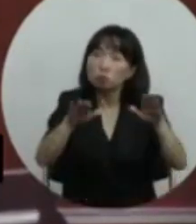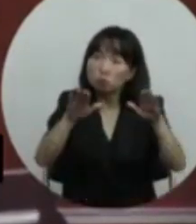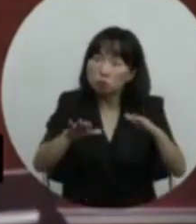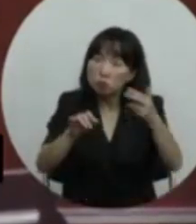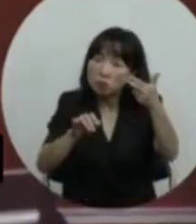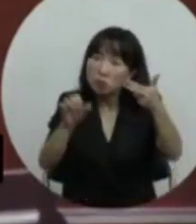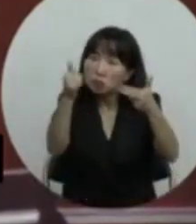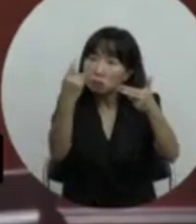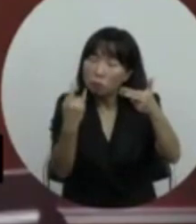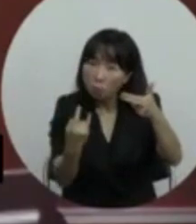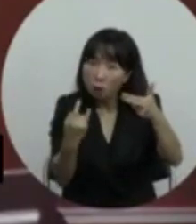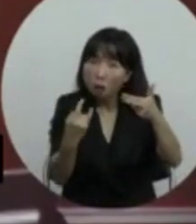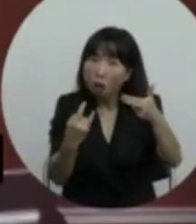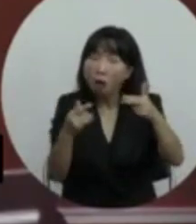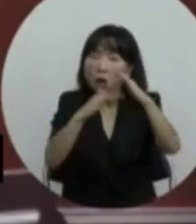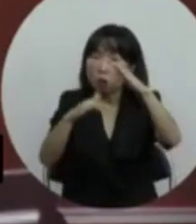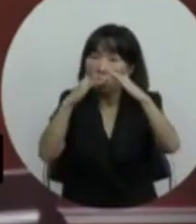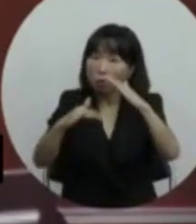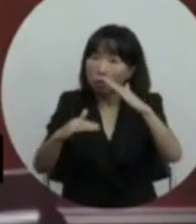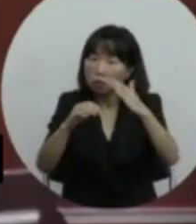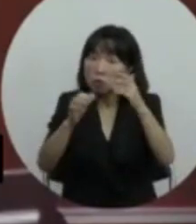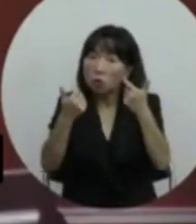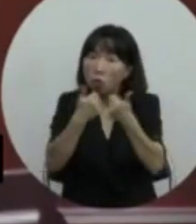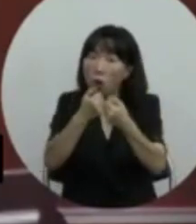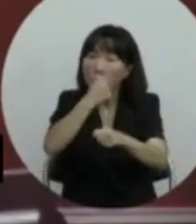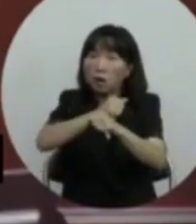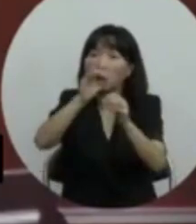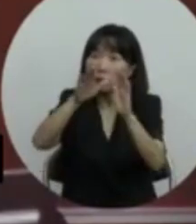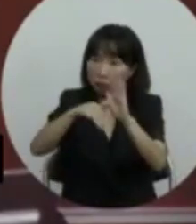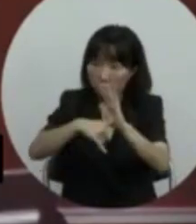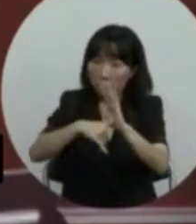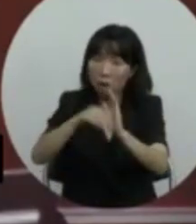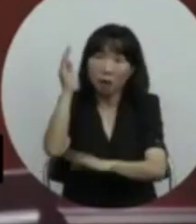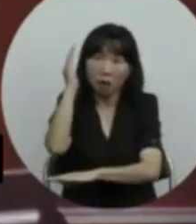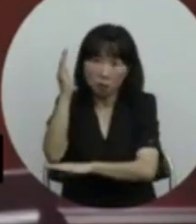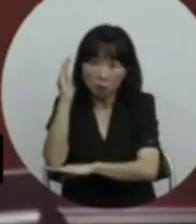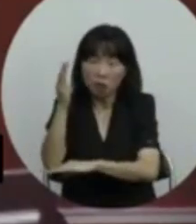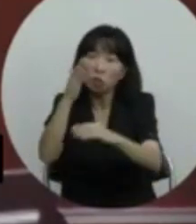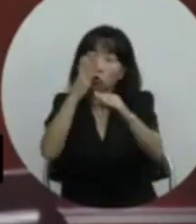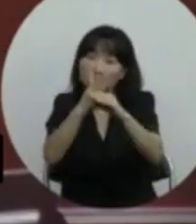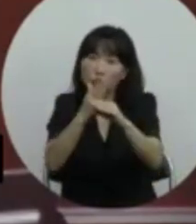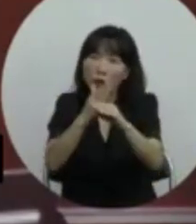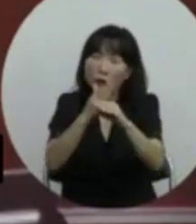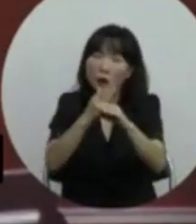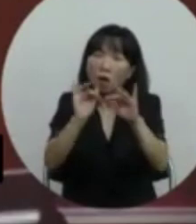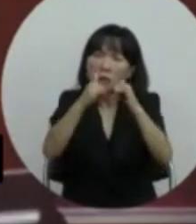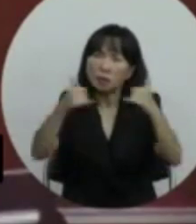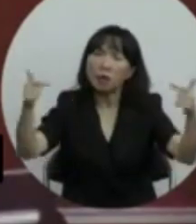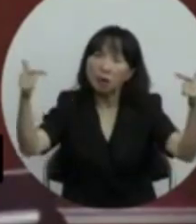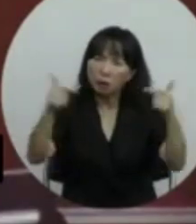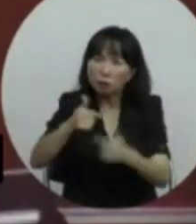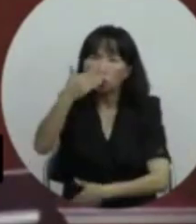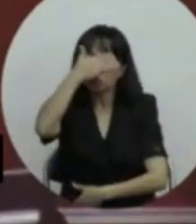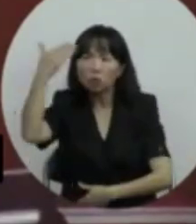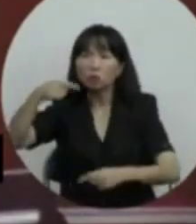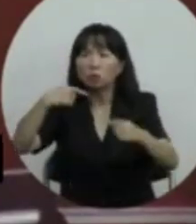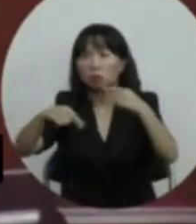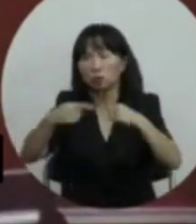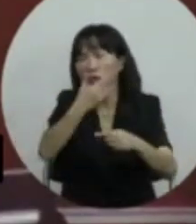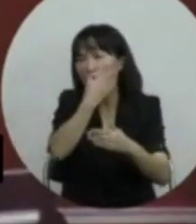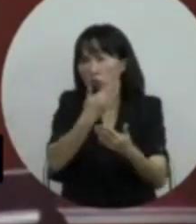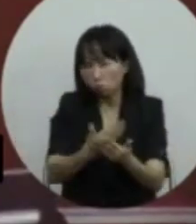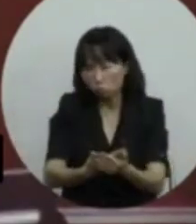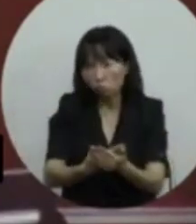제70회 제1차 정례회 시 자유 발언에서도 인구 감소와 청년 정책의 중요성을